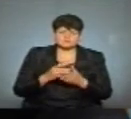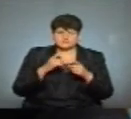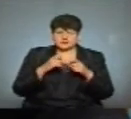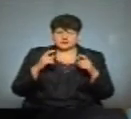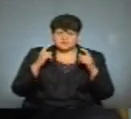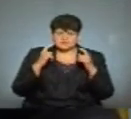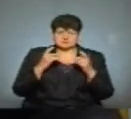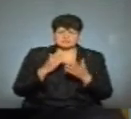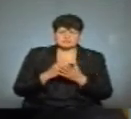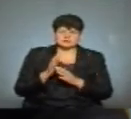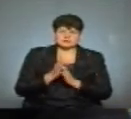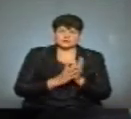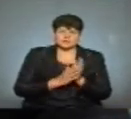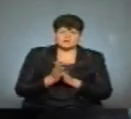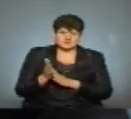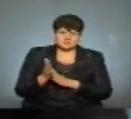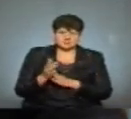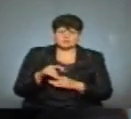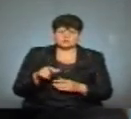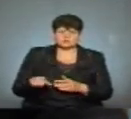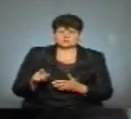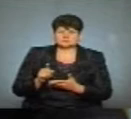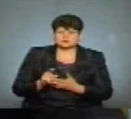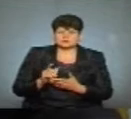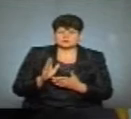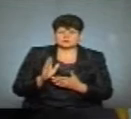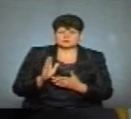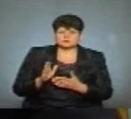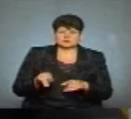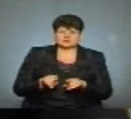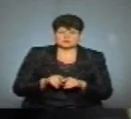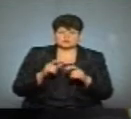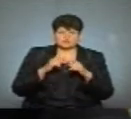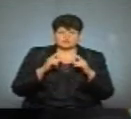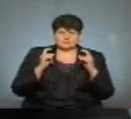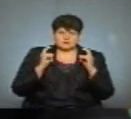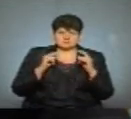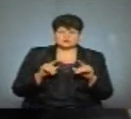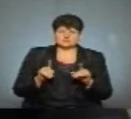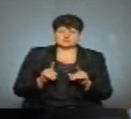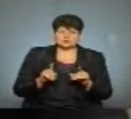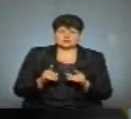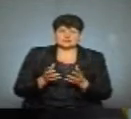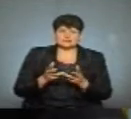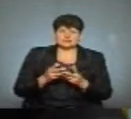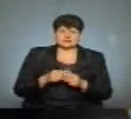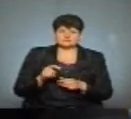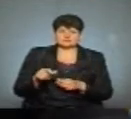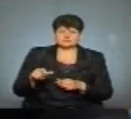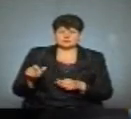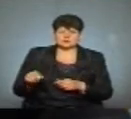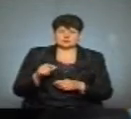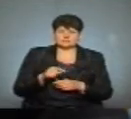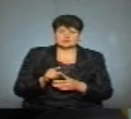маски, мати рукавички. Пасажири повинні знаходитися теж в масках. Щодо кількості пасажирів, то